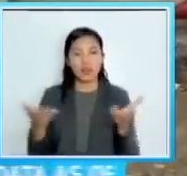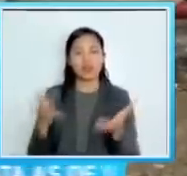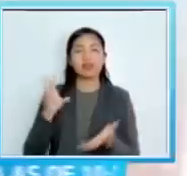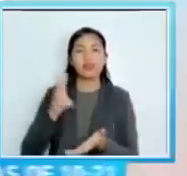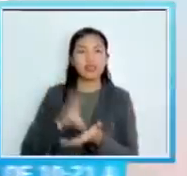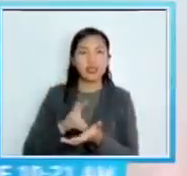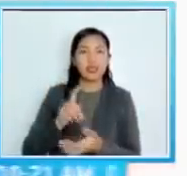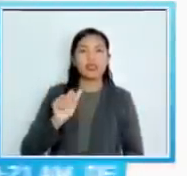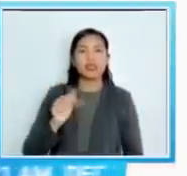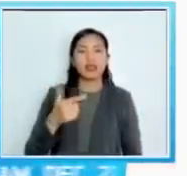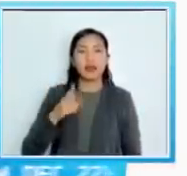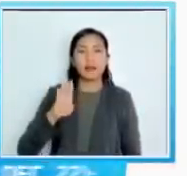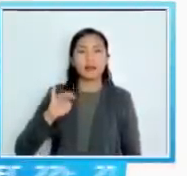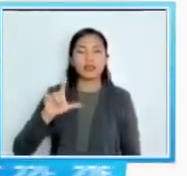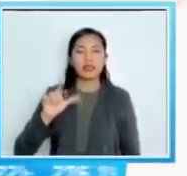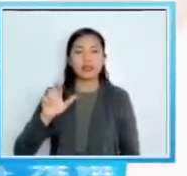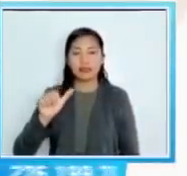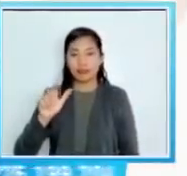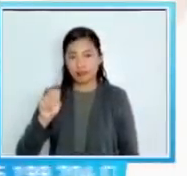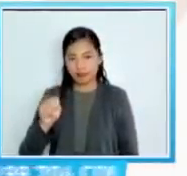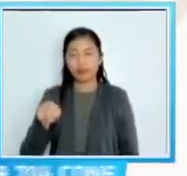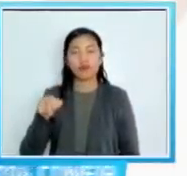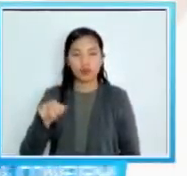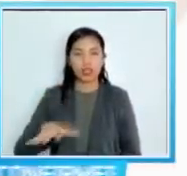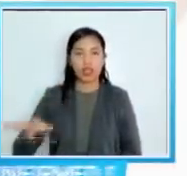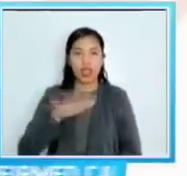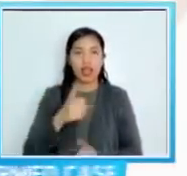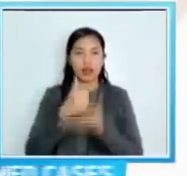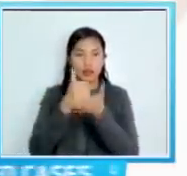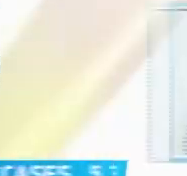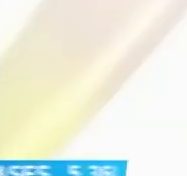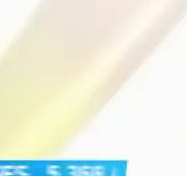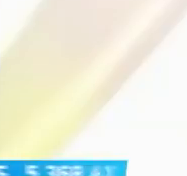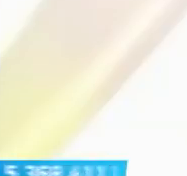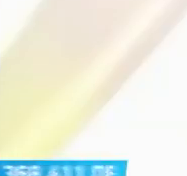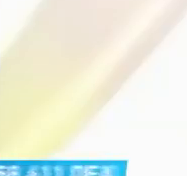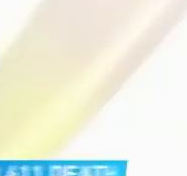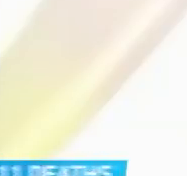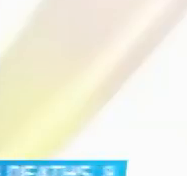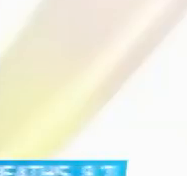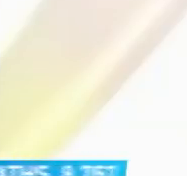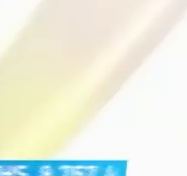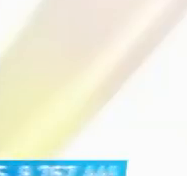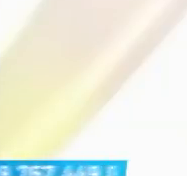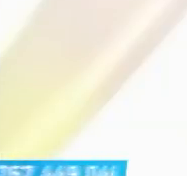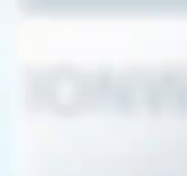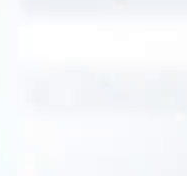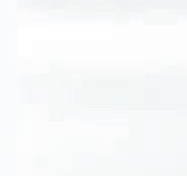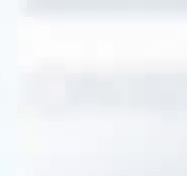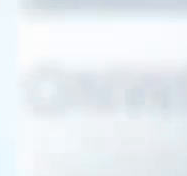pang nasalanta ng bagyo. Sa mga gustong tumulong, maaari pong magdeposito sa mga bank accounts ng GMA